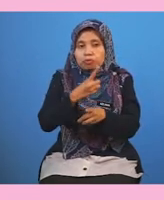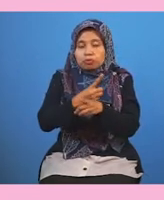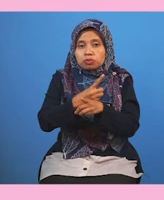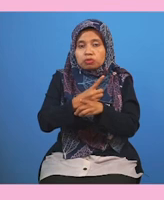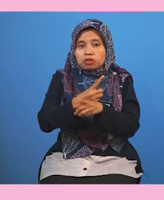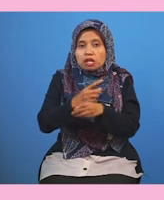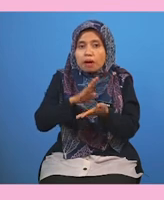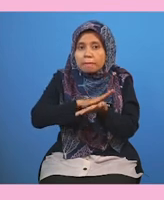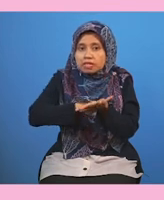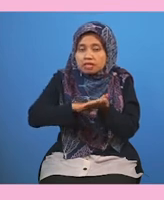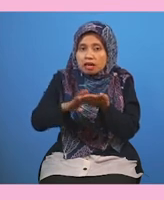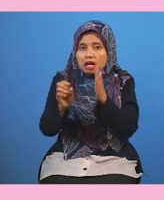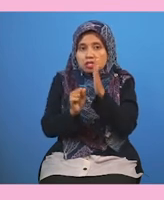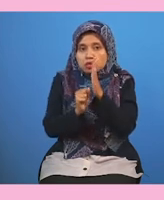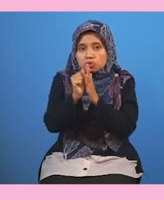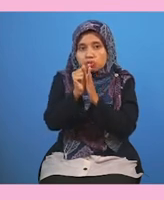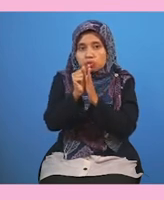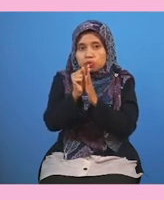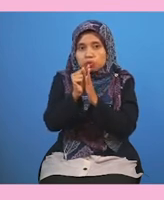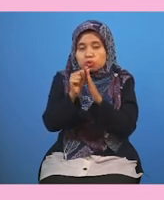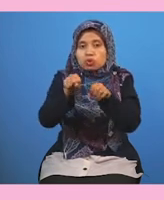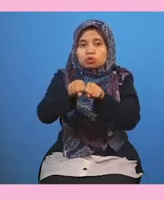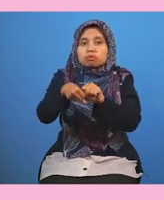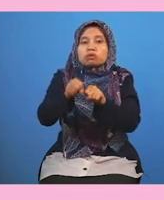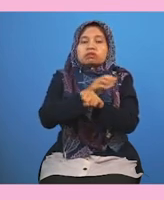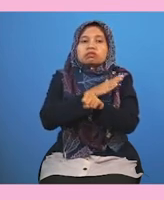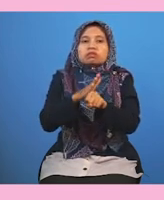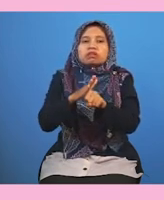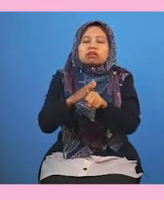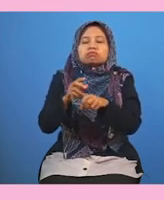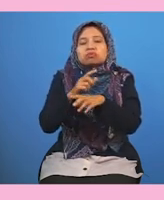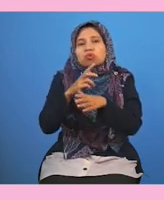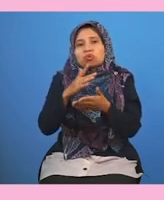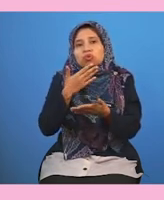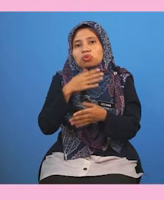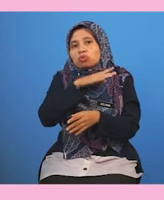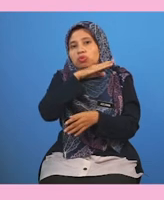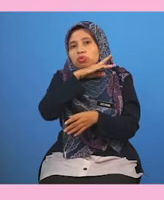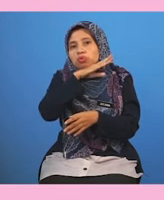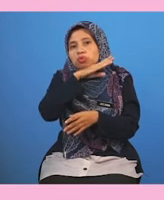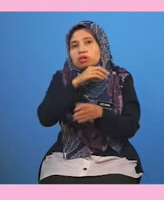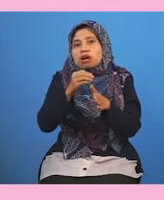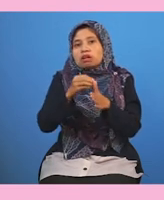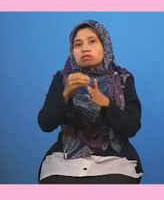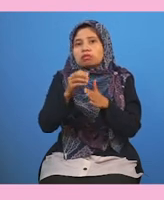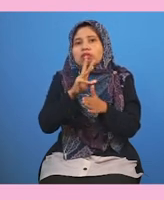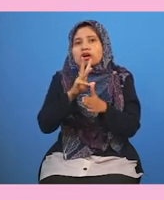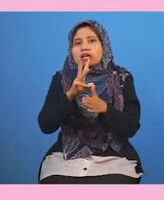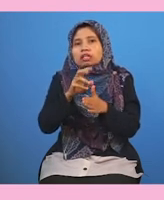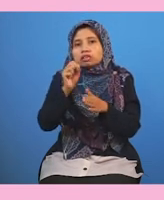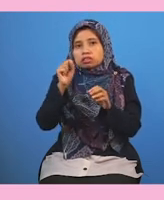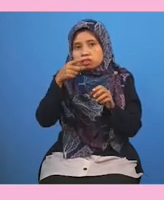pantau kebersihan dan suhu bilik supaya tidak terlalu kotor dan lembap kerana ia